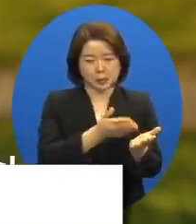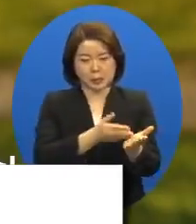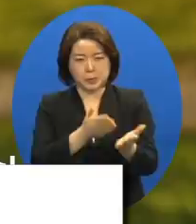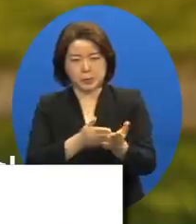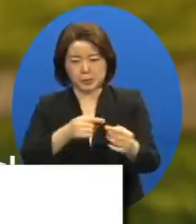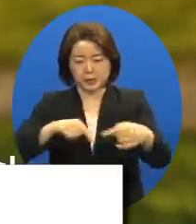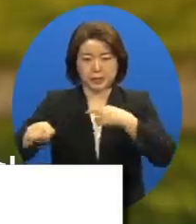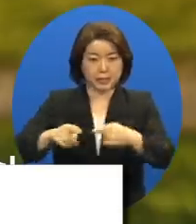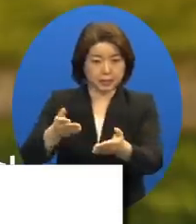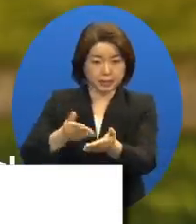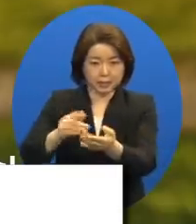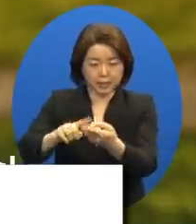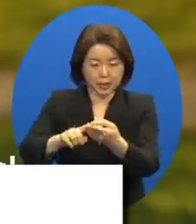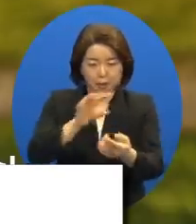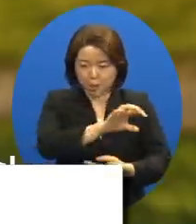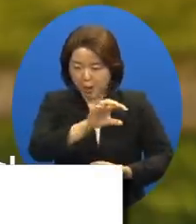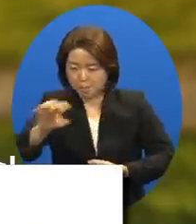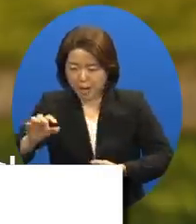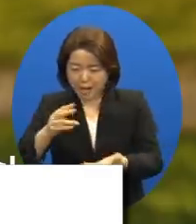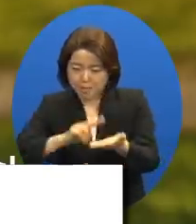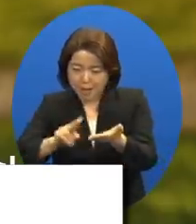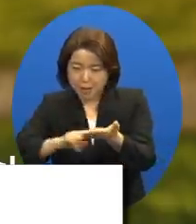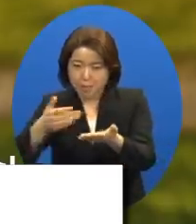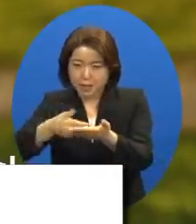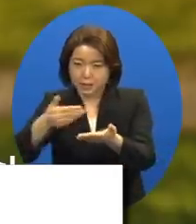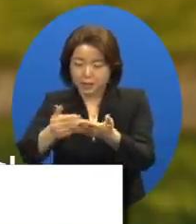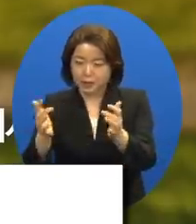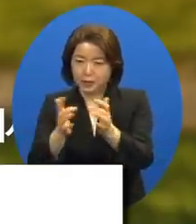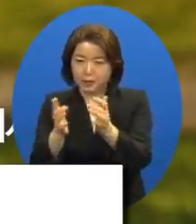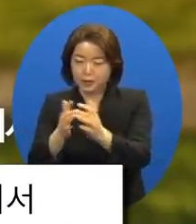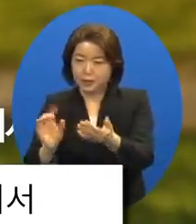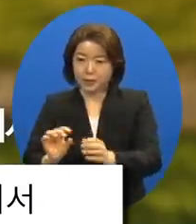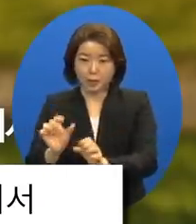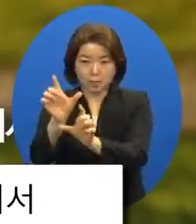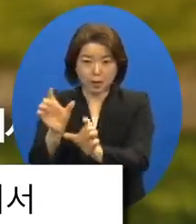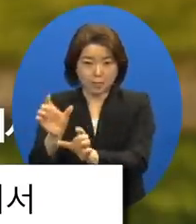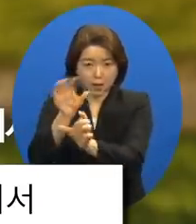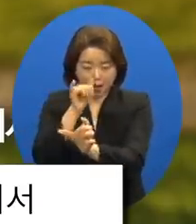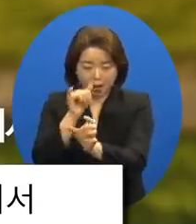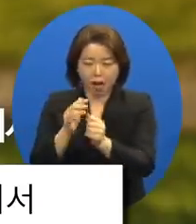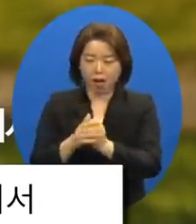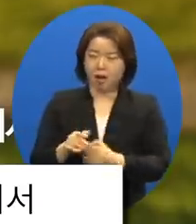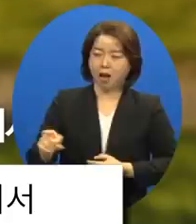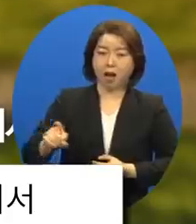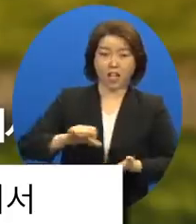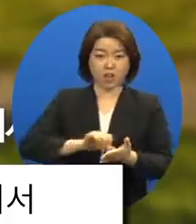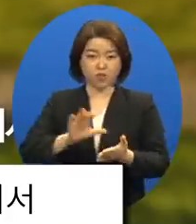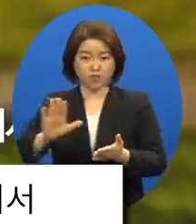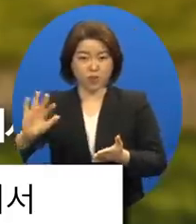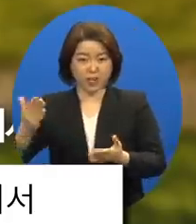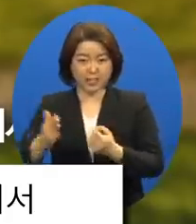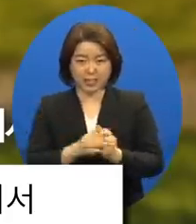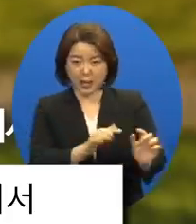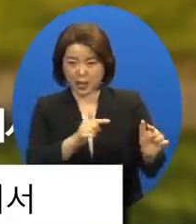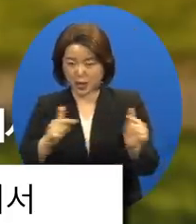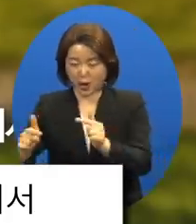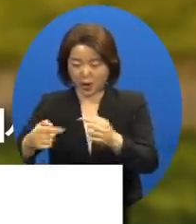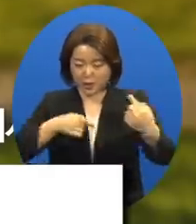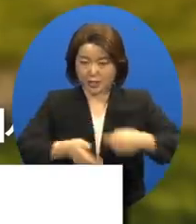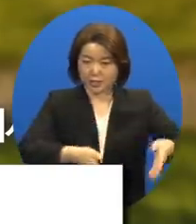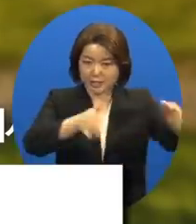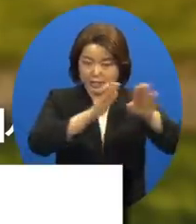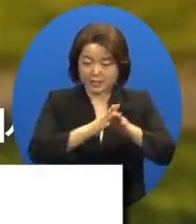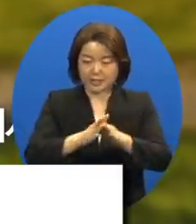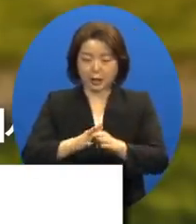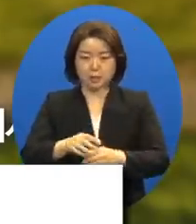누수를 풍자하는 그림을 그래서 여행에서 올렸습니다 제 버크 그림들이 알려져 여러 정치 기간이나 언론사에서